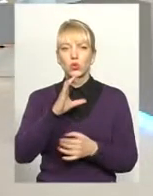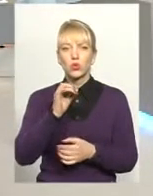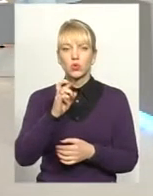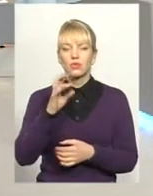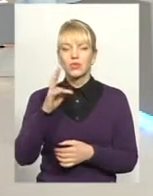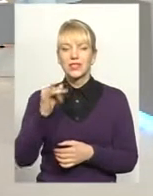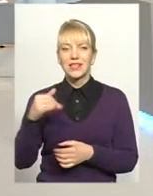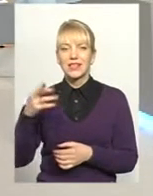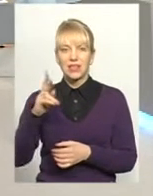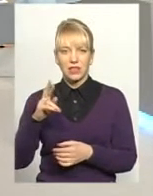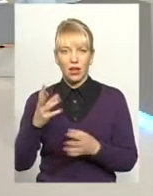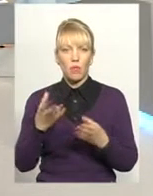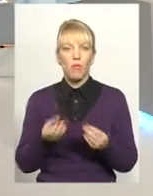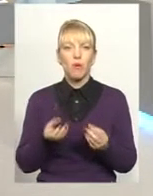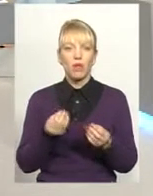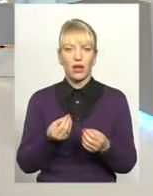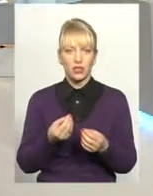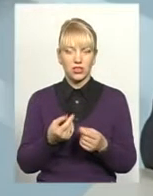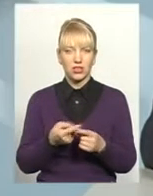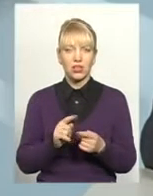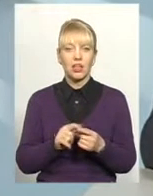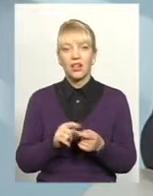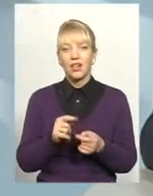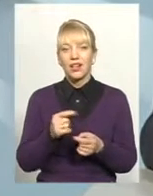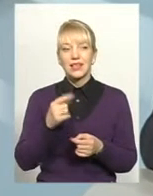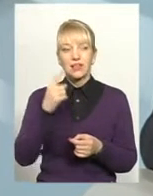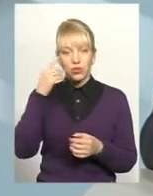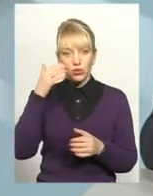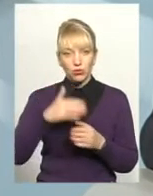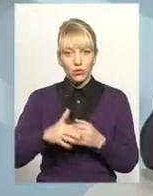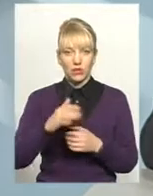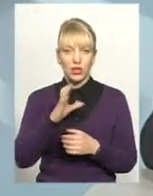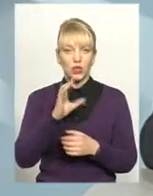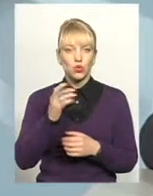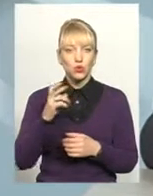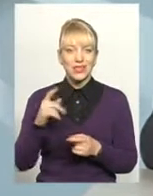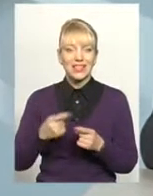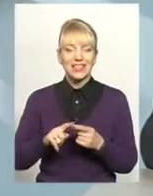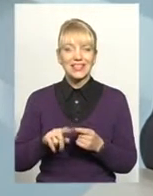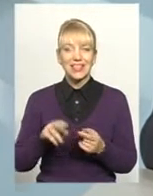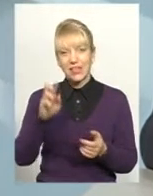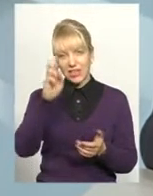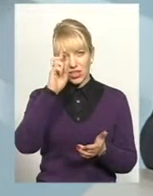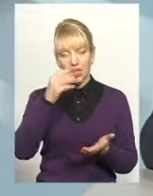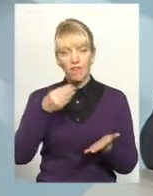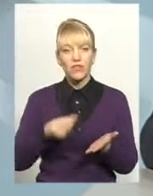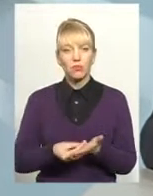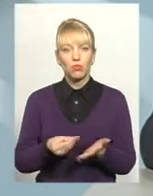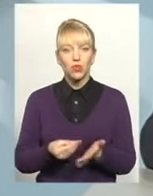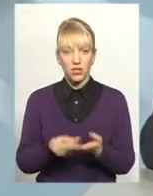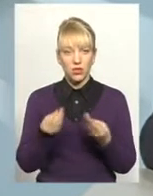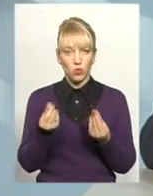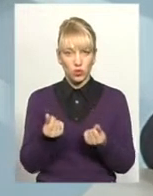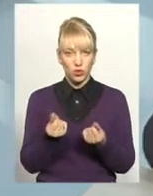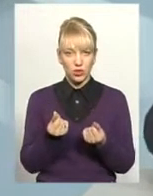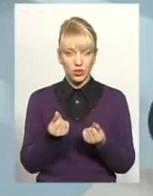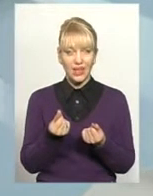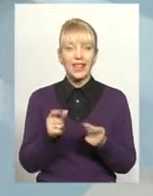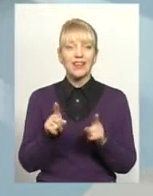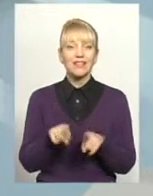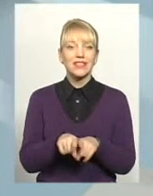рівно хтось за це має розплачувати. Значить, це субсидії – це з бюджету кошти. Не дивлячись на те, що їх не платять живими коштами, значить, все рівно